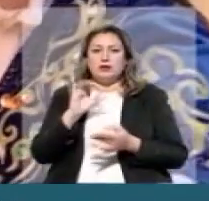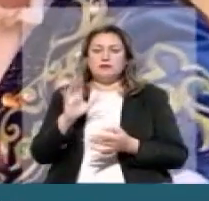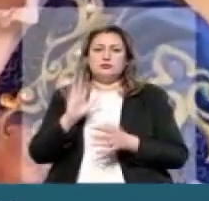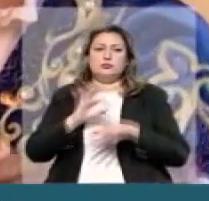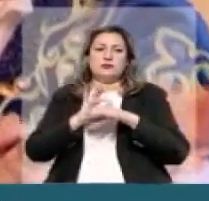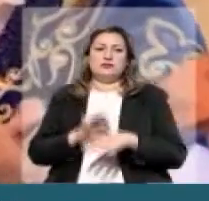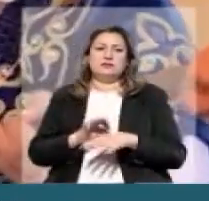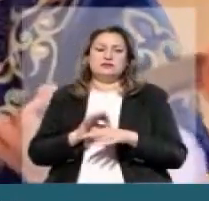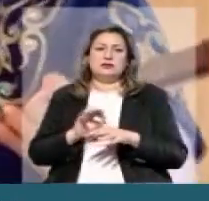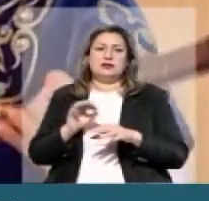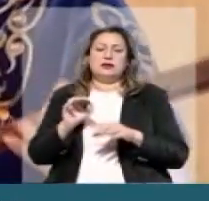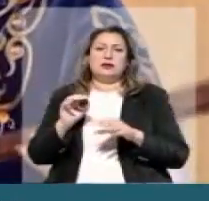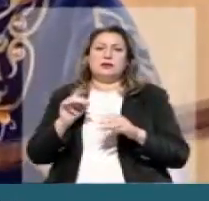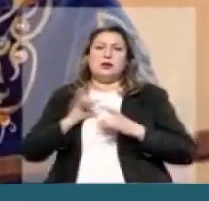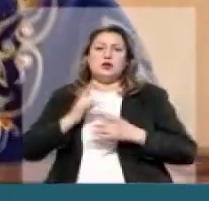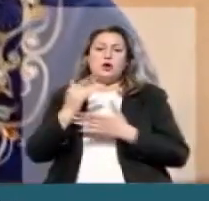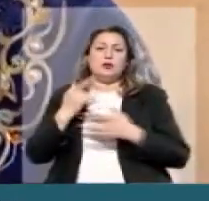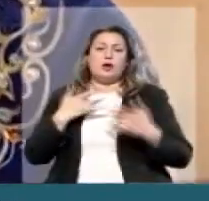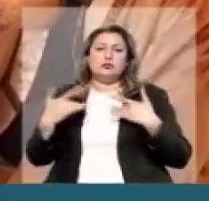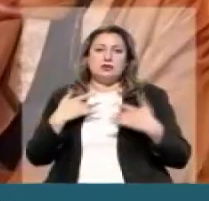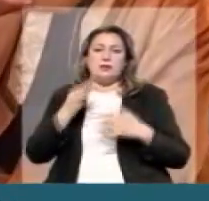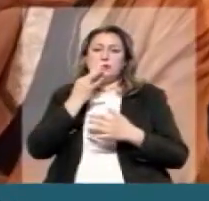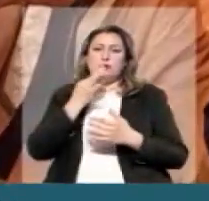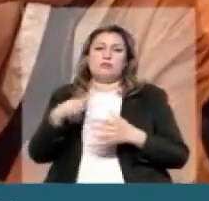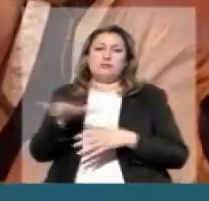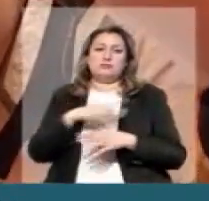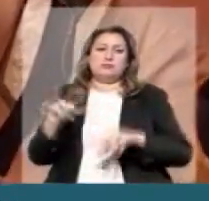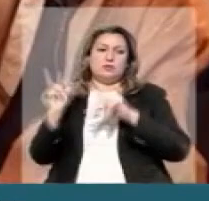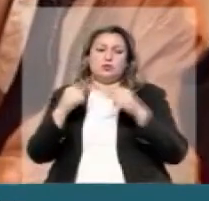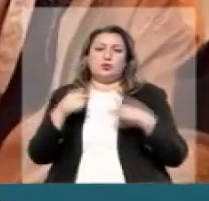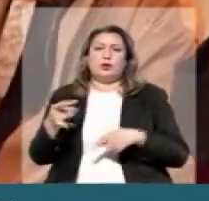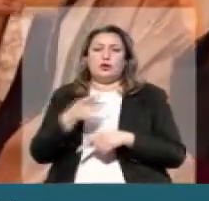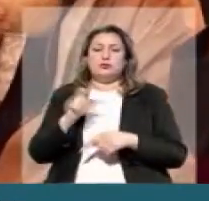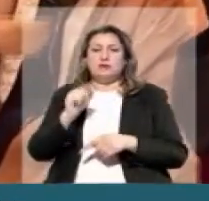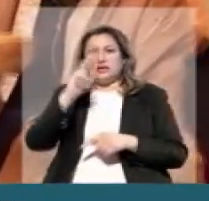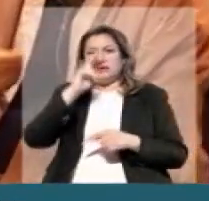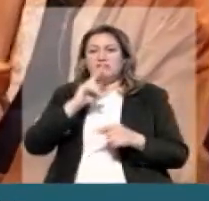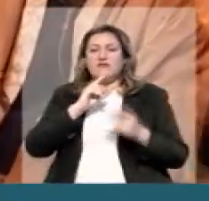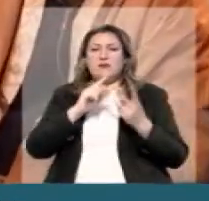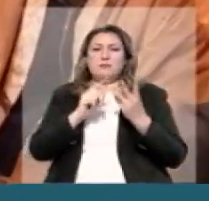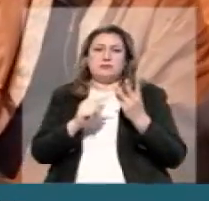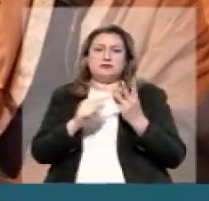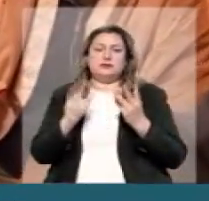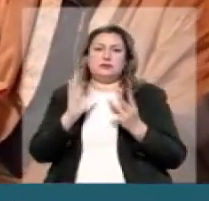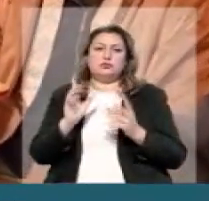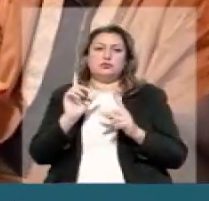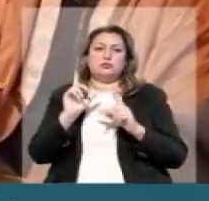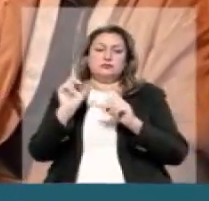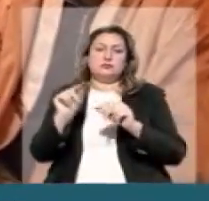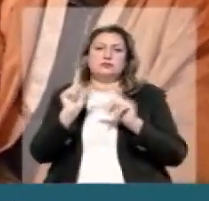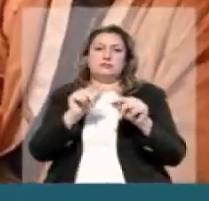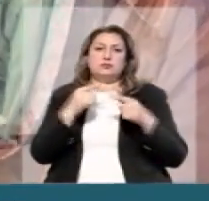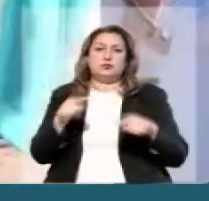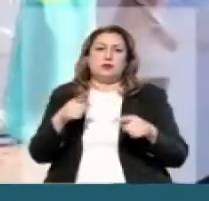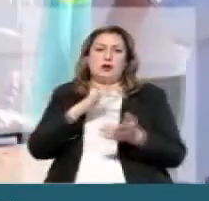Мирас мәдениет үйінде Асар жолы марафон шеңберіндегі форум өтеді. Содан кейін қайырымдылық акциясы өзге аймақтарға жол тартады. 2,5